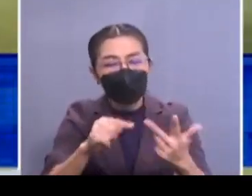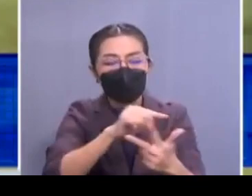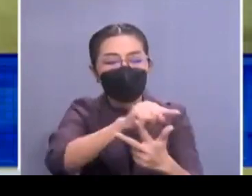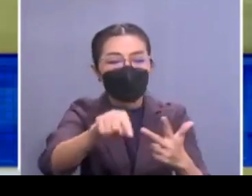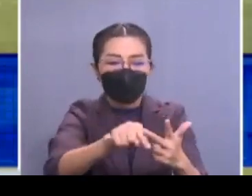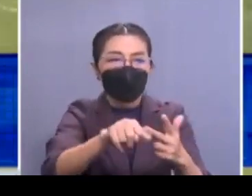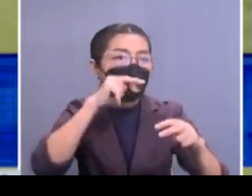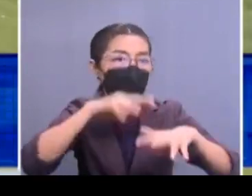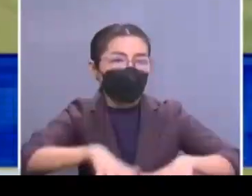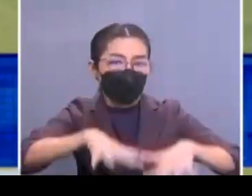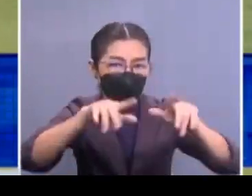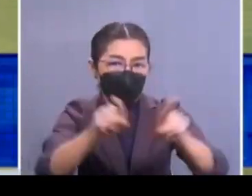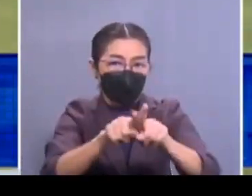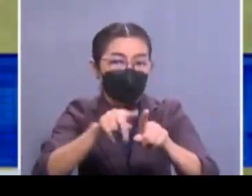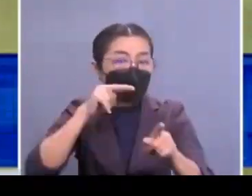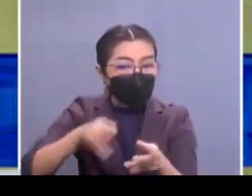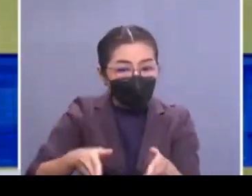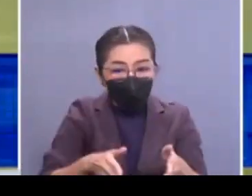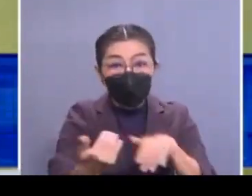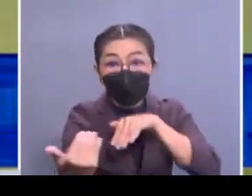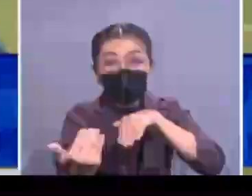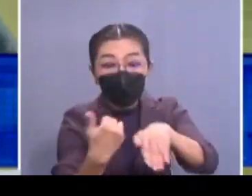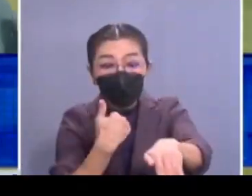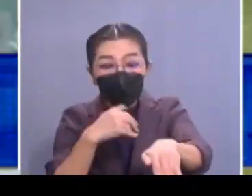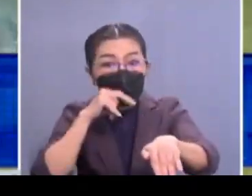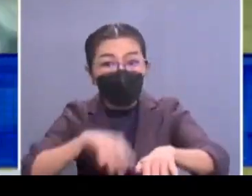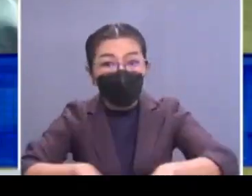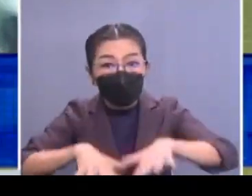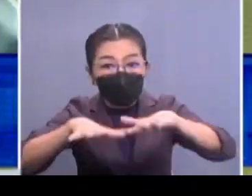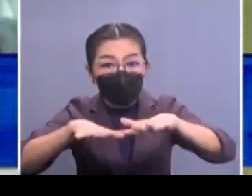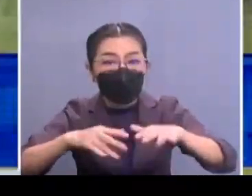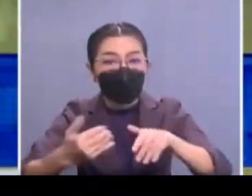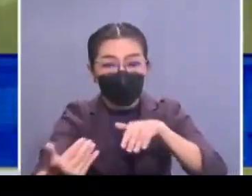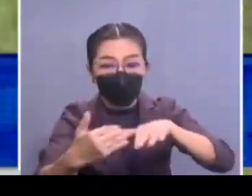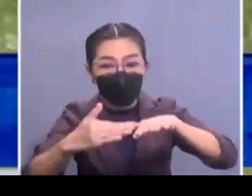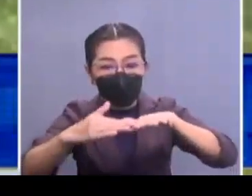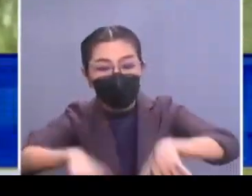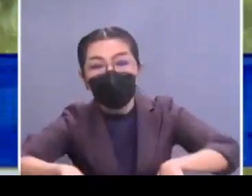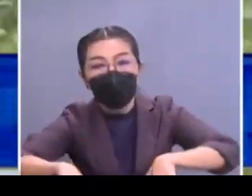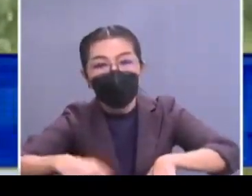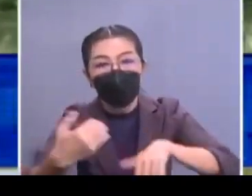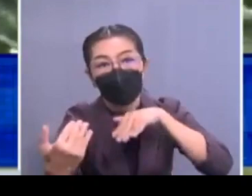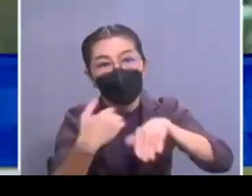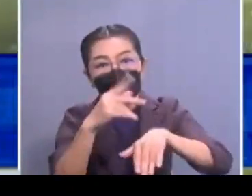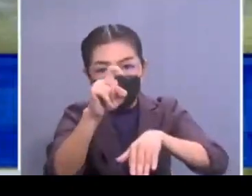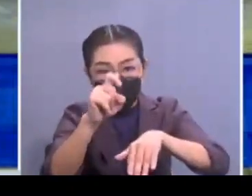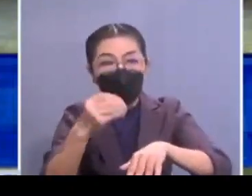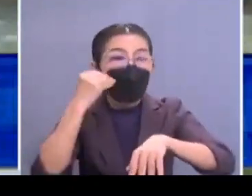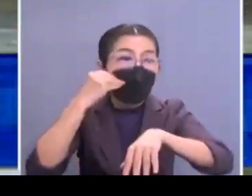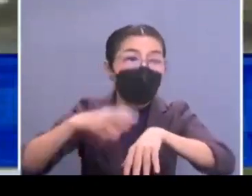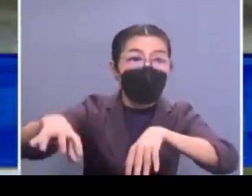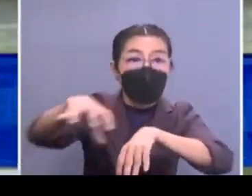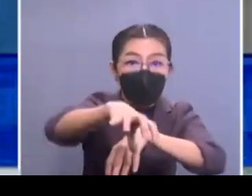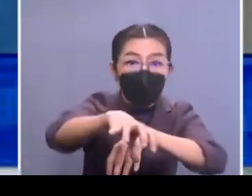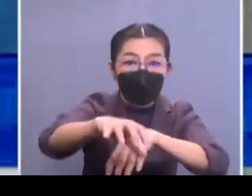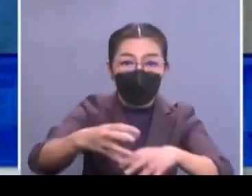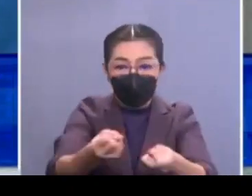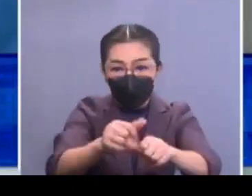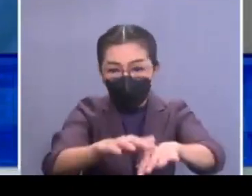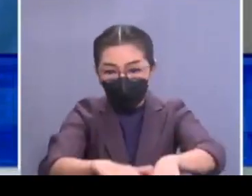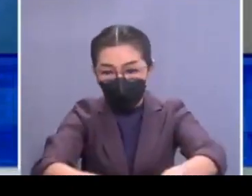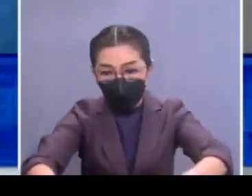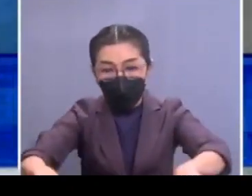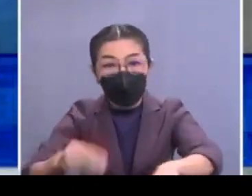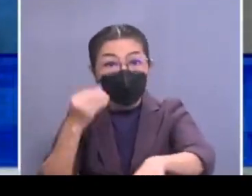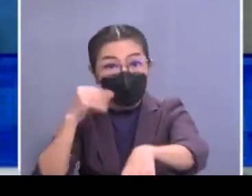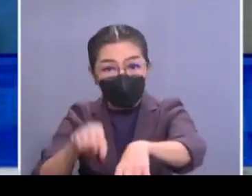สูงเช่นกันค่ะถนนหลายสายนี่ถูกน้ำกัดเซาะพังเสียหายใช้การไม่ได้นะคะบ้านเรือนที่อยู่ที่ลุ่มต่ำก็ถูกน้ำ